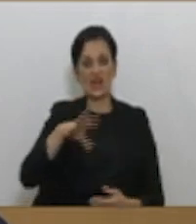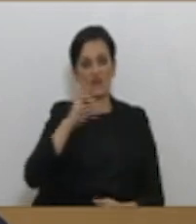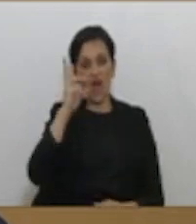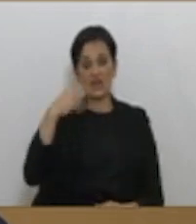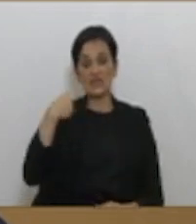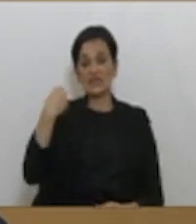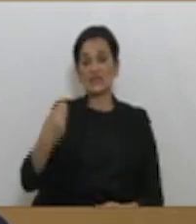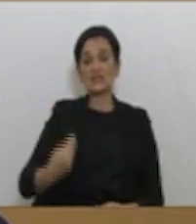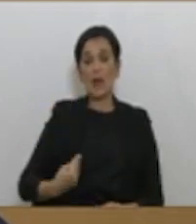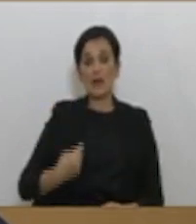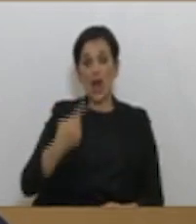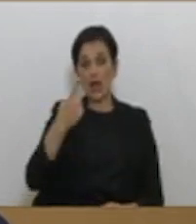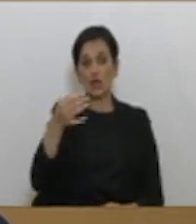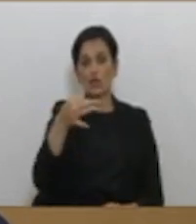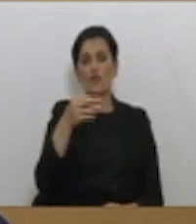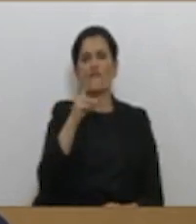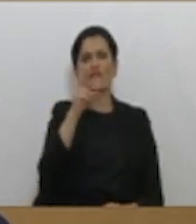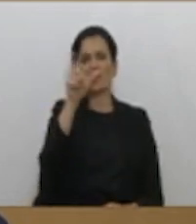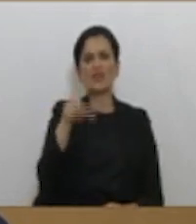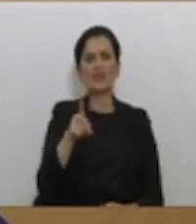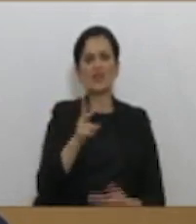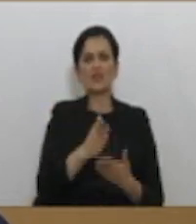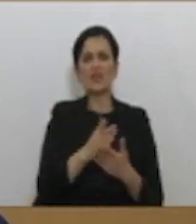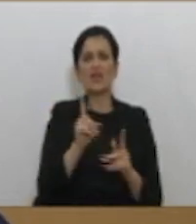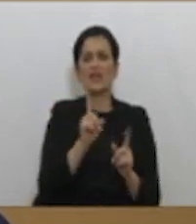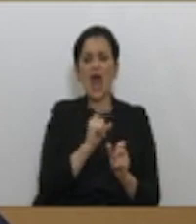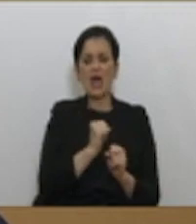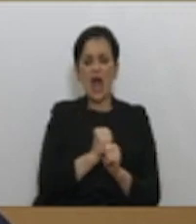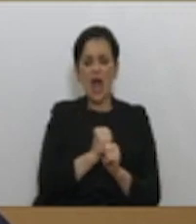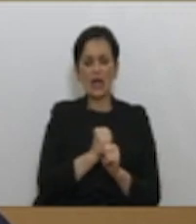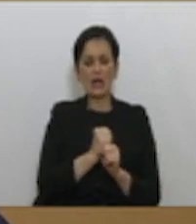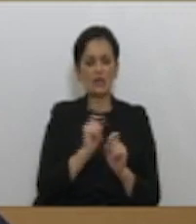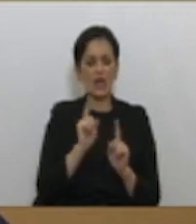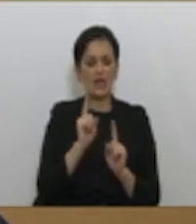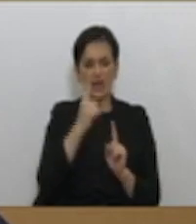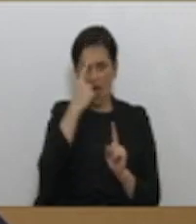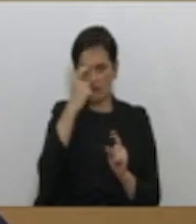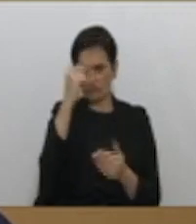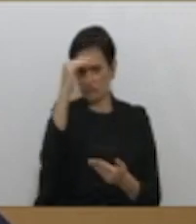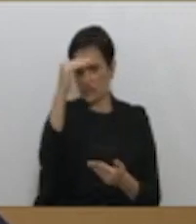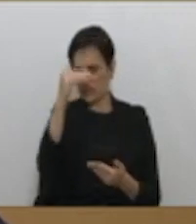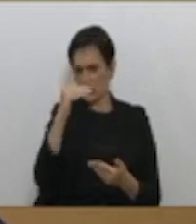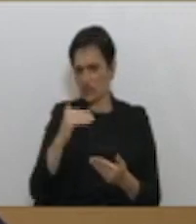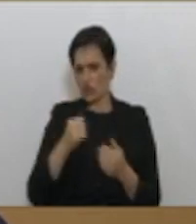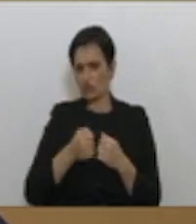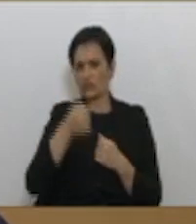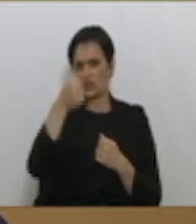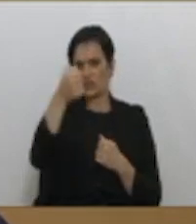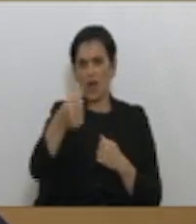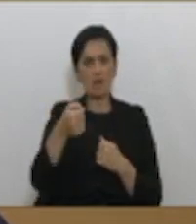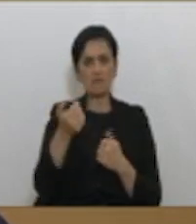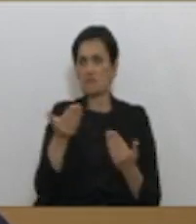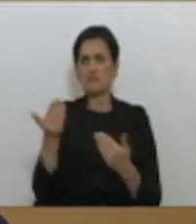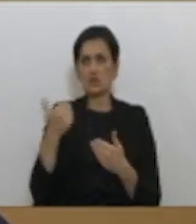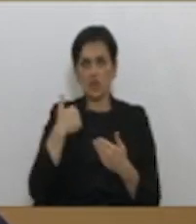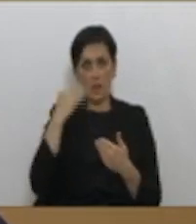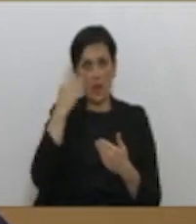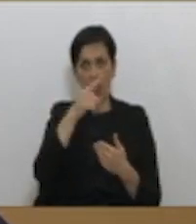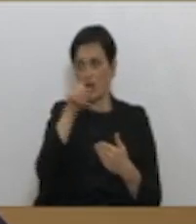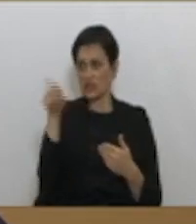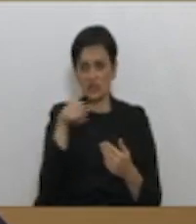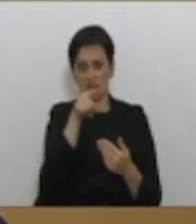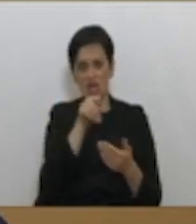საფრანგეთის რესპუბლიკაში. Ვინ არის ის? Რა გააკეთა? Რა კრიტერიუმი დაინიშნა? ჩემი აზრით მას არავინ არ იცნობს და თუ